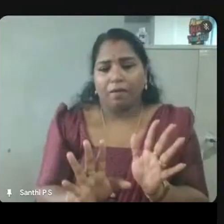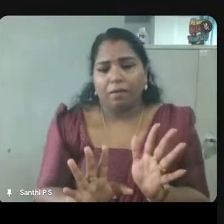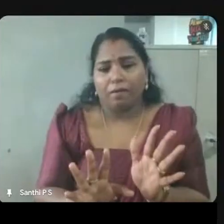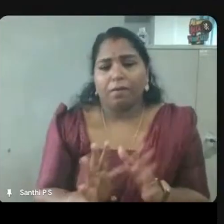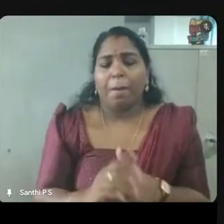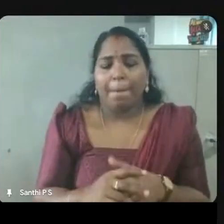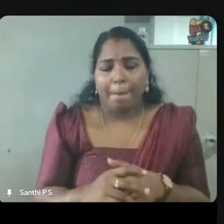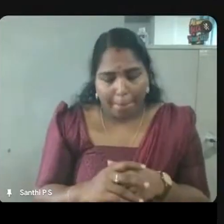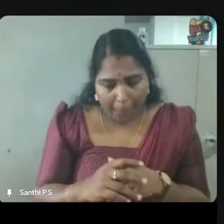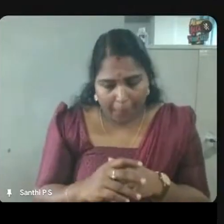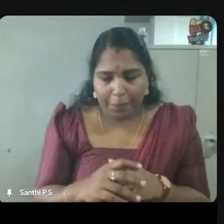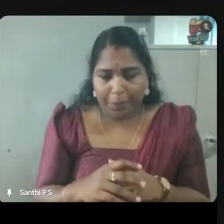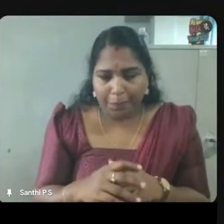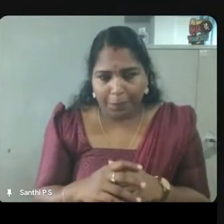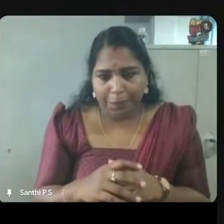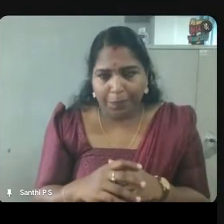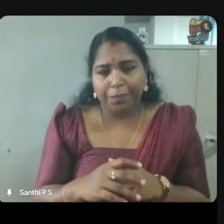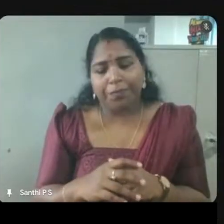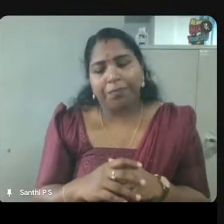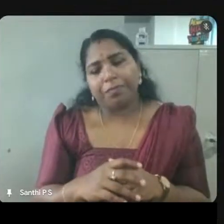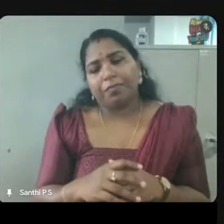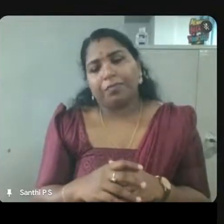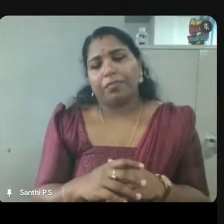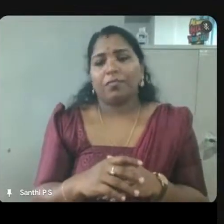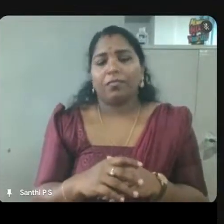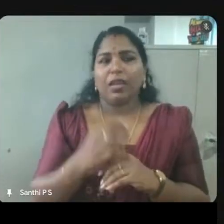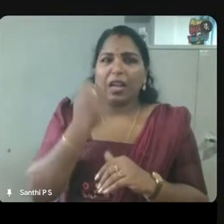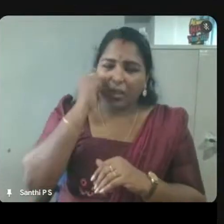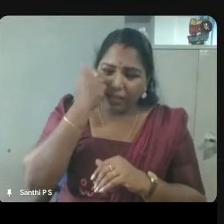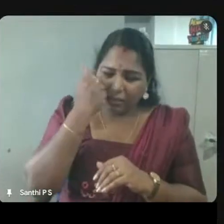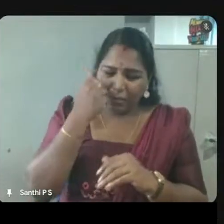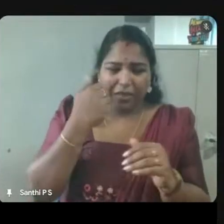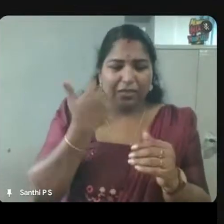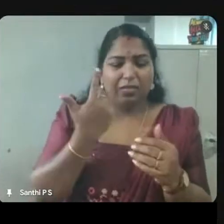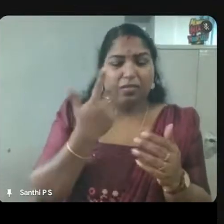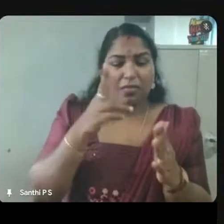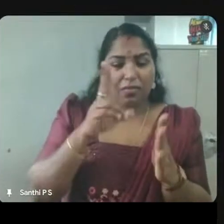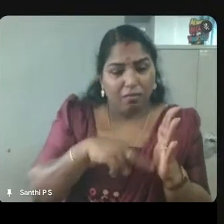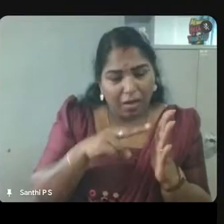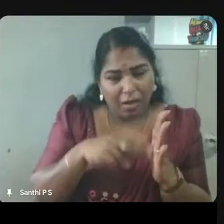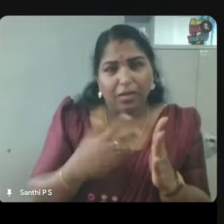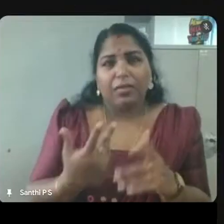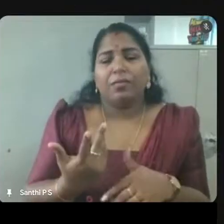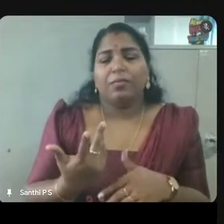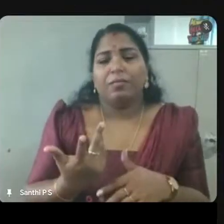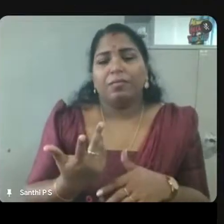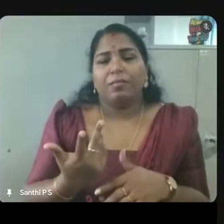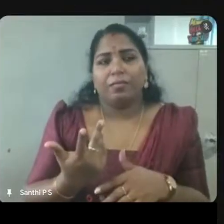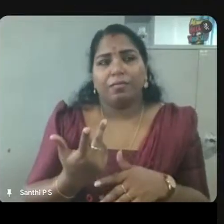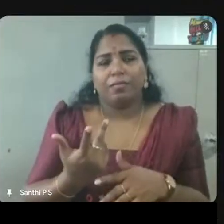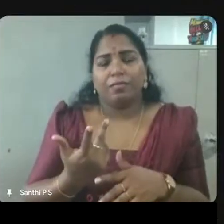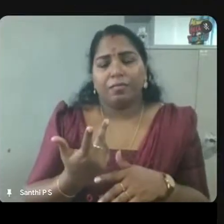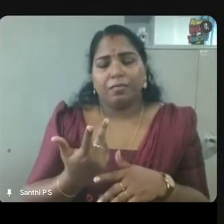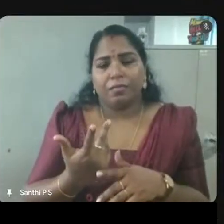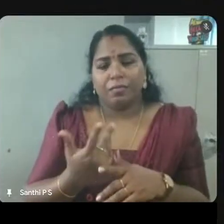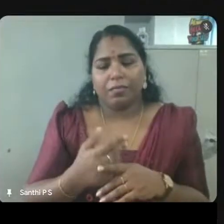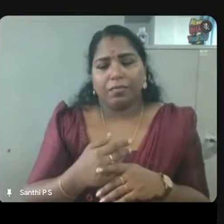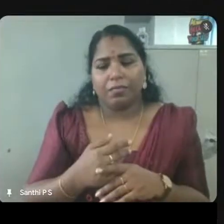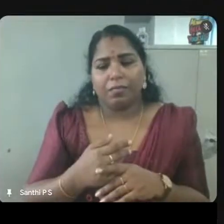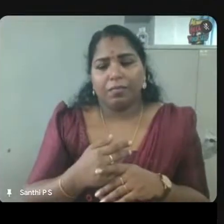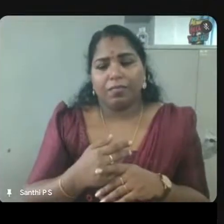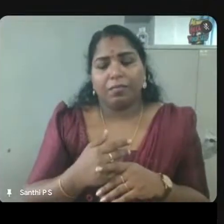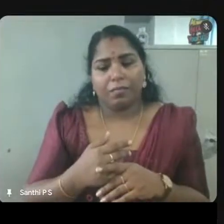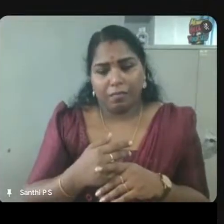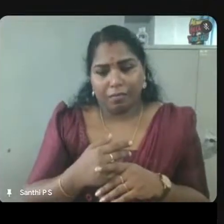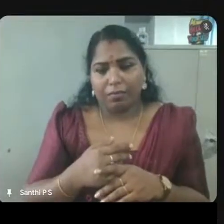കിടന്ന് വായിക്കരുത്, കണ്ണ് തിരുമരുത്, ഇതെല്ലാം നമ്മൾ കുട്ടികളോട് പറഞ്ഞു കൊടുക്കുക. സോ ഹൈ മയോപ്പിയ എന്ന് പറയുന്നത് ജനറലി പറയുകയാണെങ്കിൽ ഞാൻ ഇത്ര